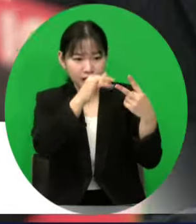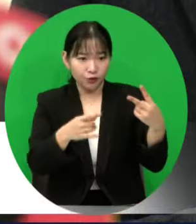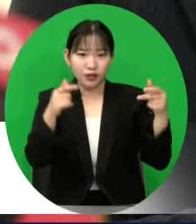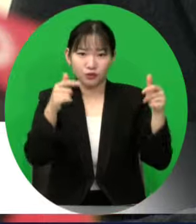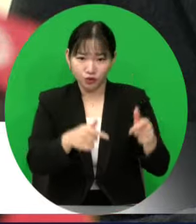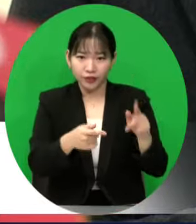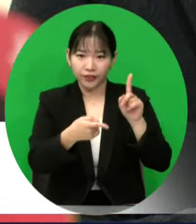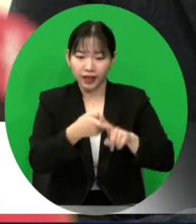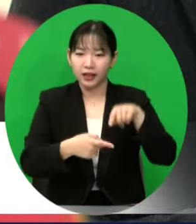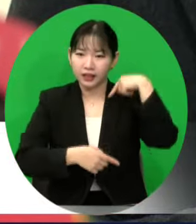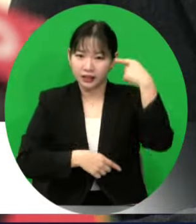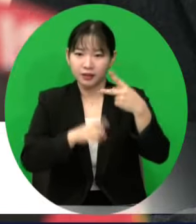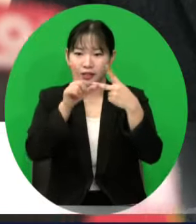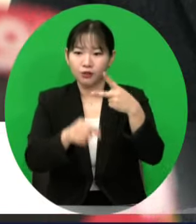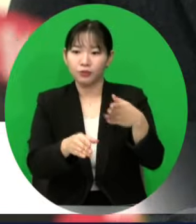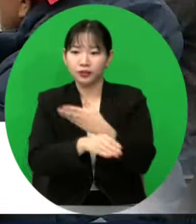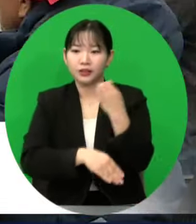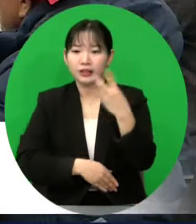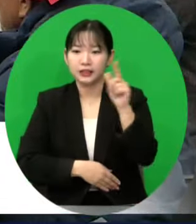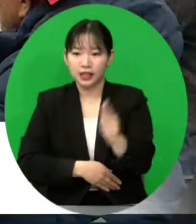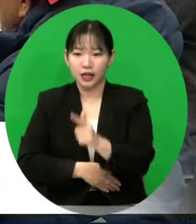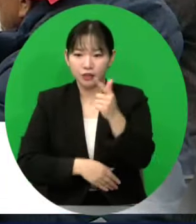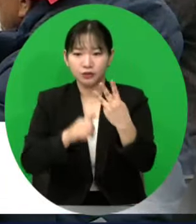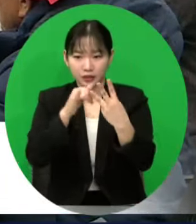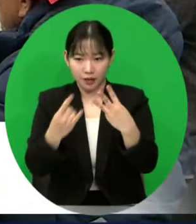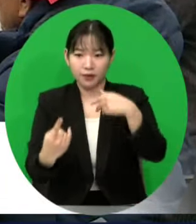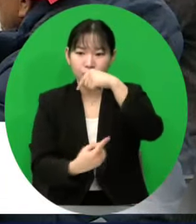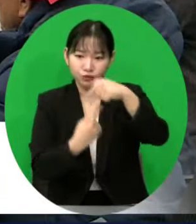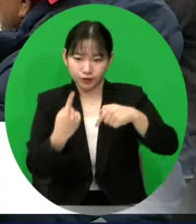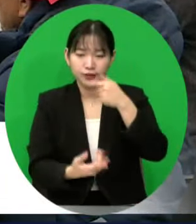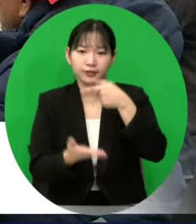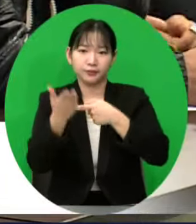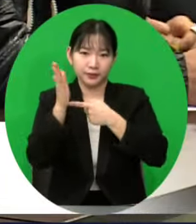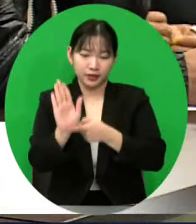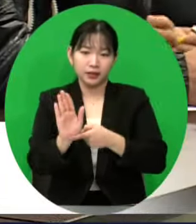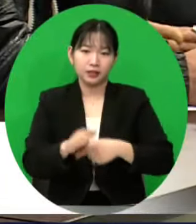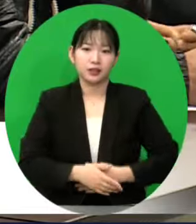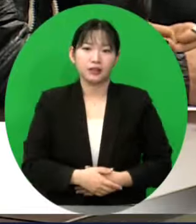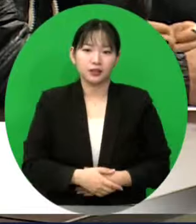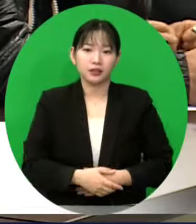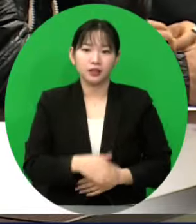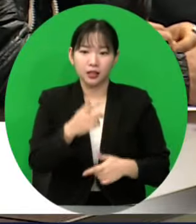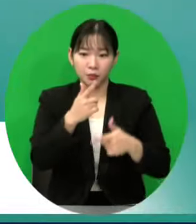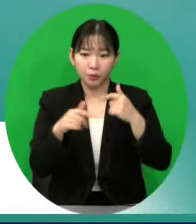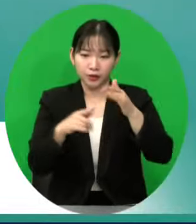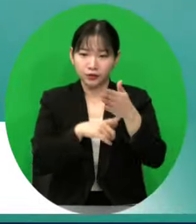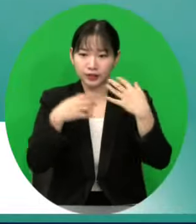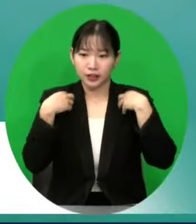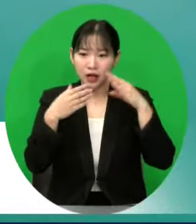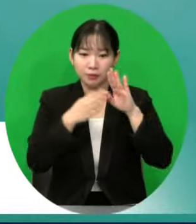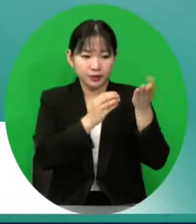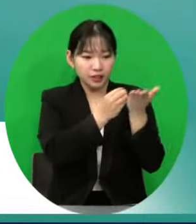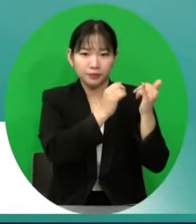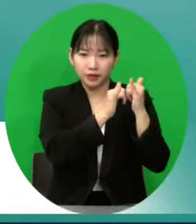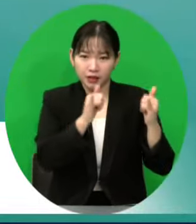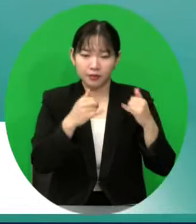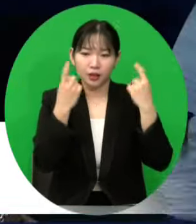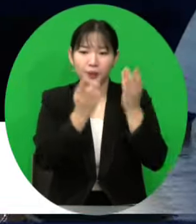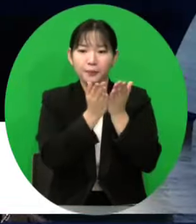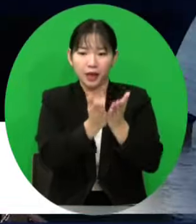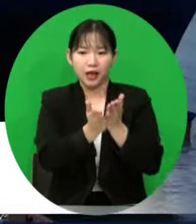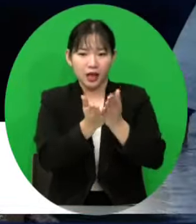줄이고 다음 달부터는 다시 하루 세 차례 운항하기로 했다고 밝혔습니다. 목포해수청은 앞으로 섬 주민들의 여객선